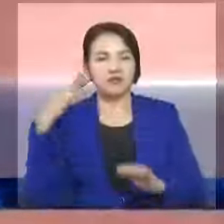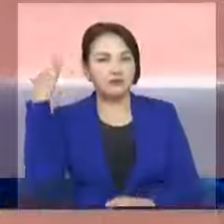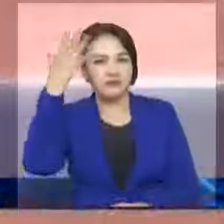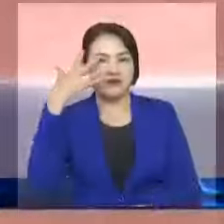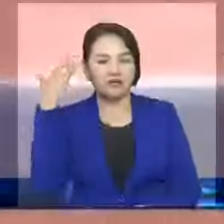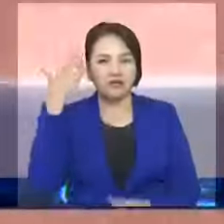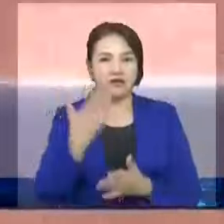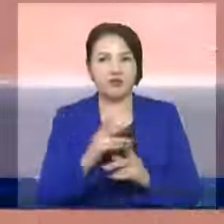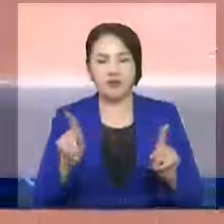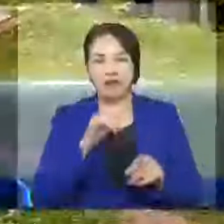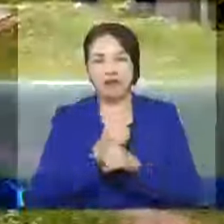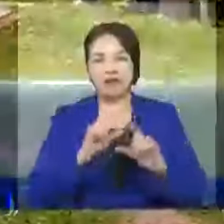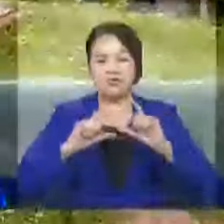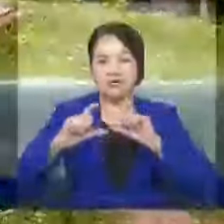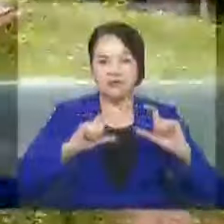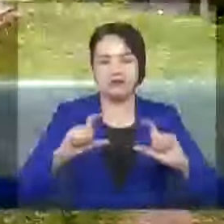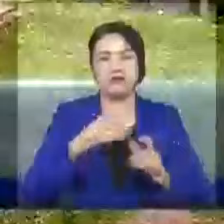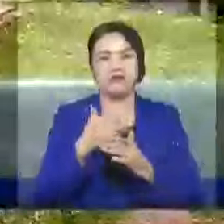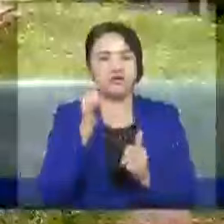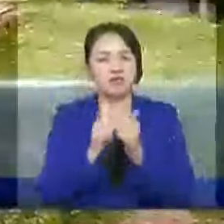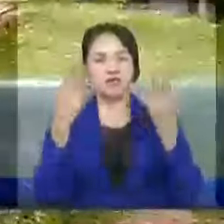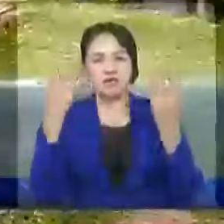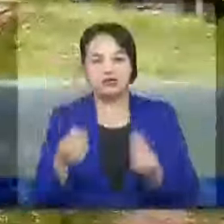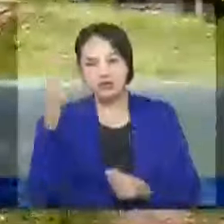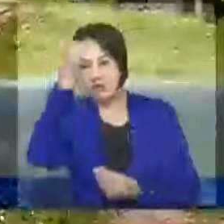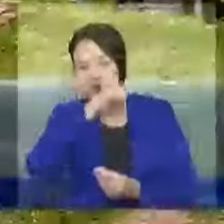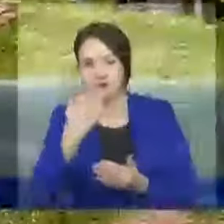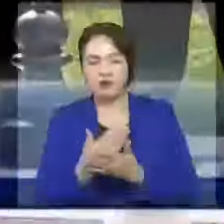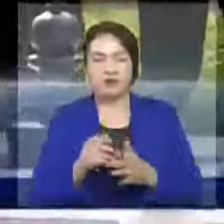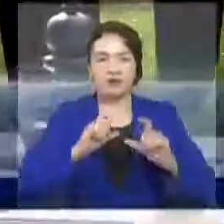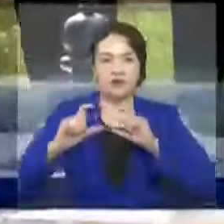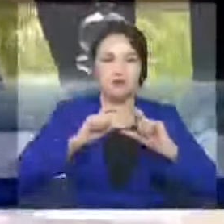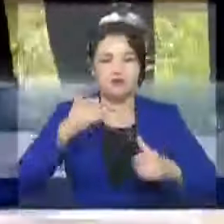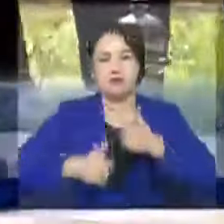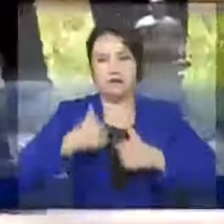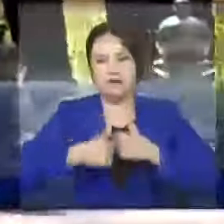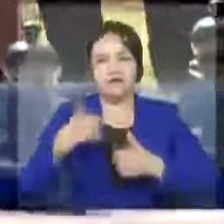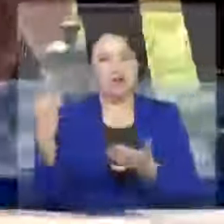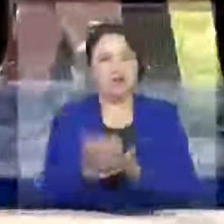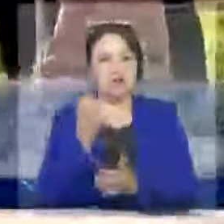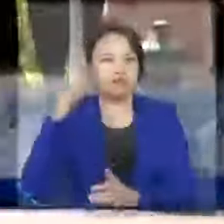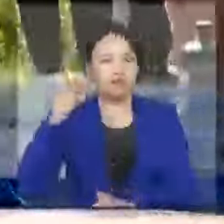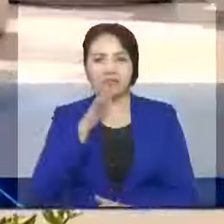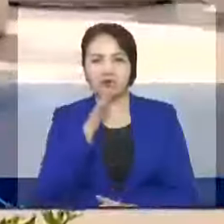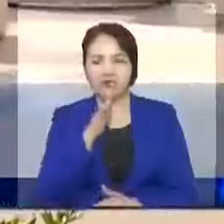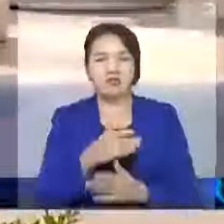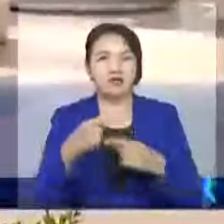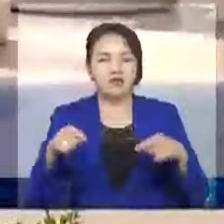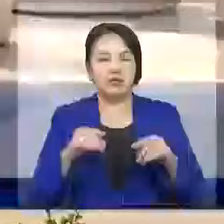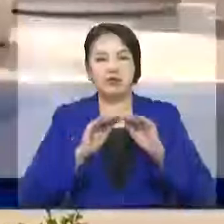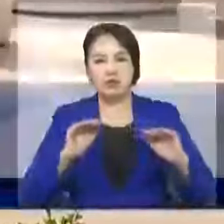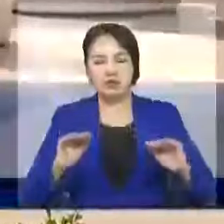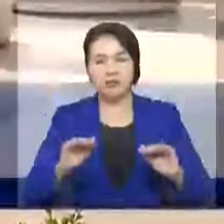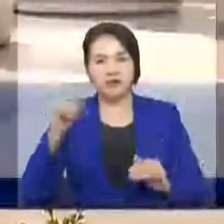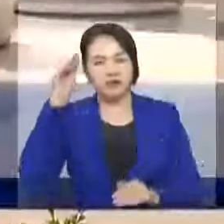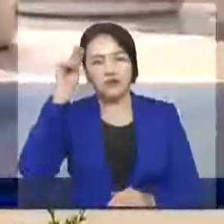мышления, для чего работает шахматный кружок. Каждый год проводят соревнования по шахматам, определяются чемпионы сезона. Некоторые дети